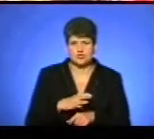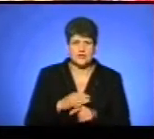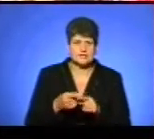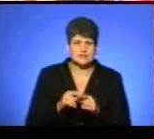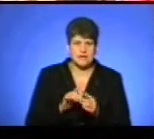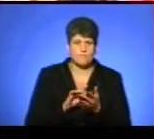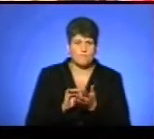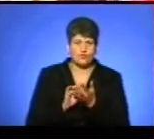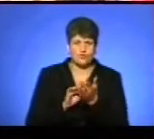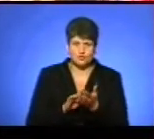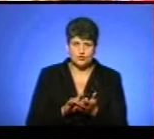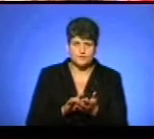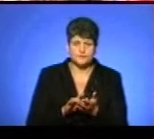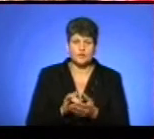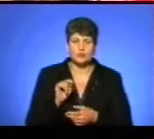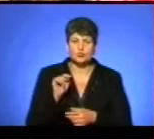подорожі, тому що